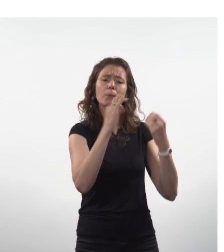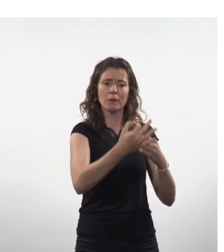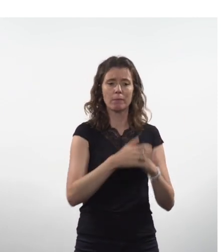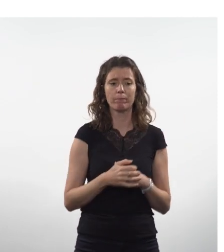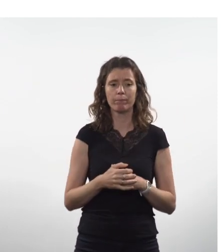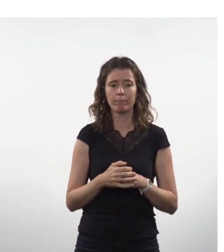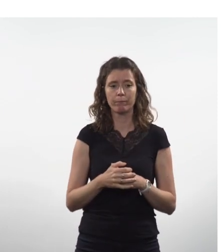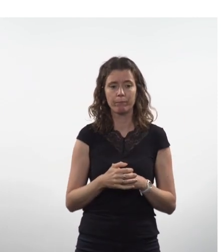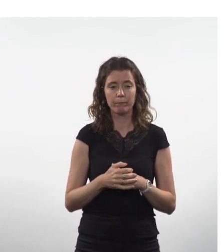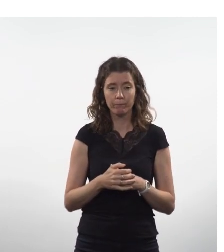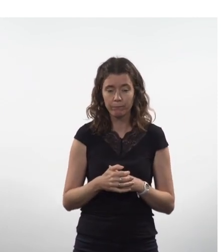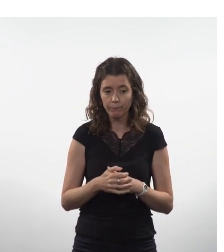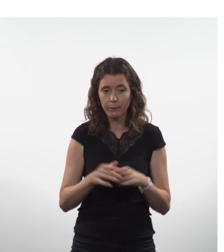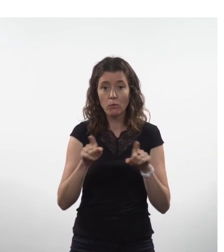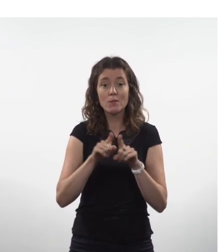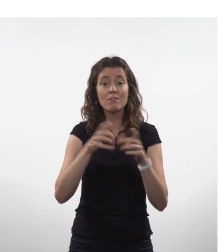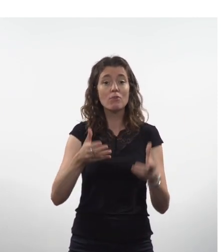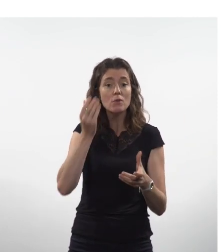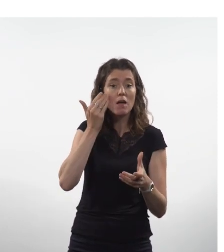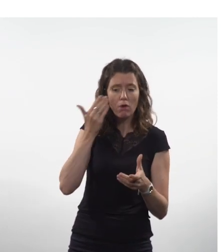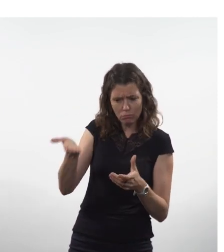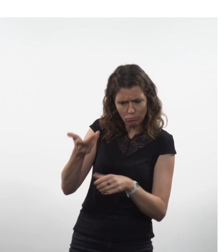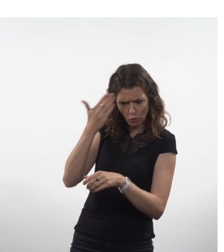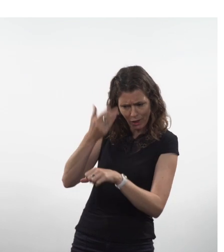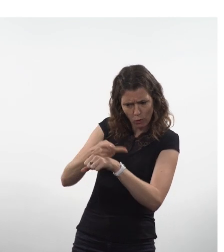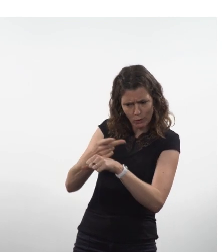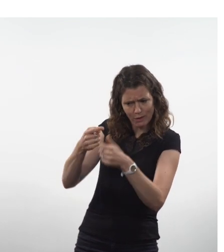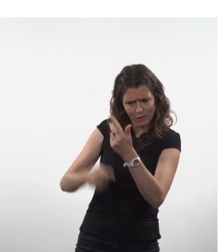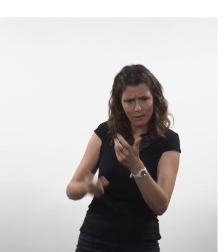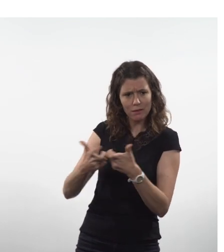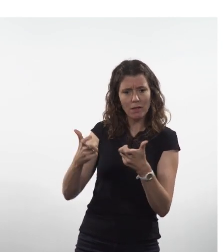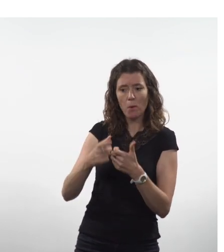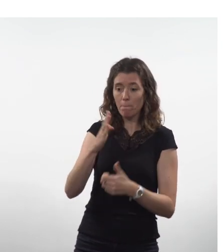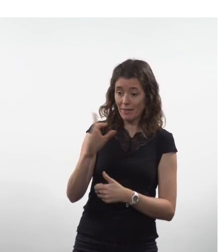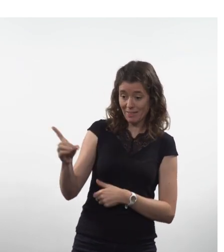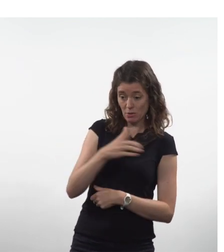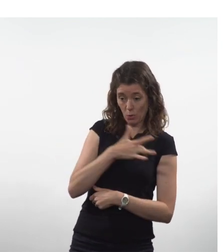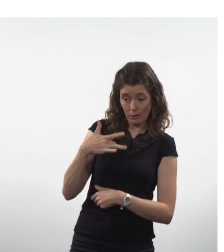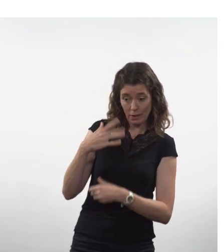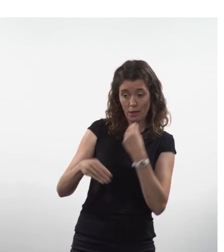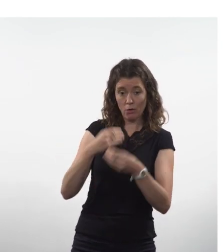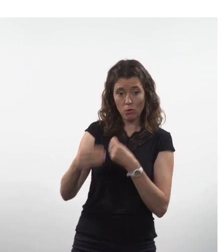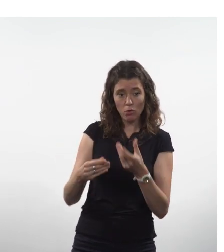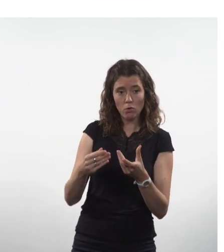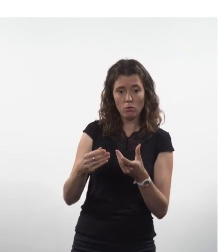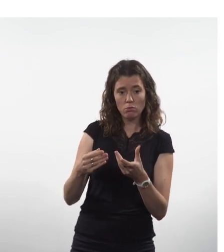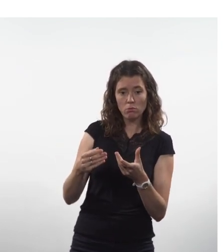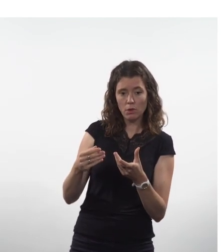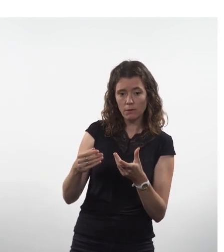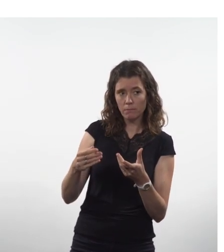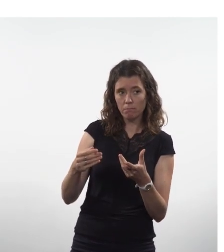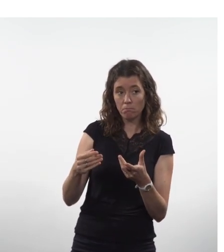l'enquête, on a voulu voir aussi est-ce qu'ils connaissent des outils comme les PT santé où l'affiliation jeune et justement